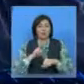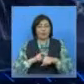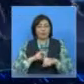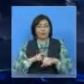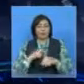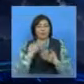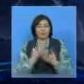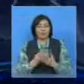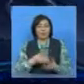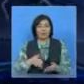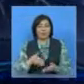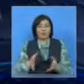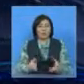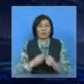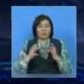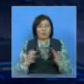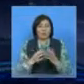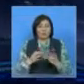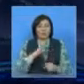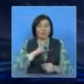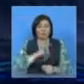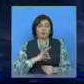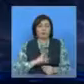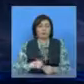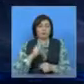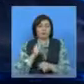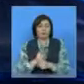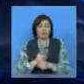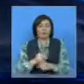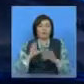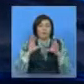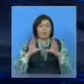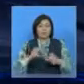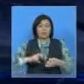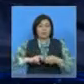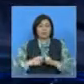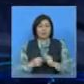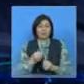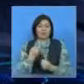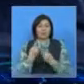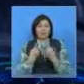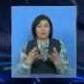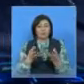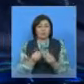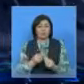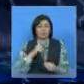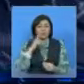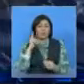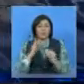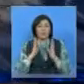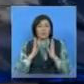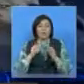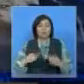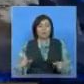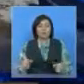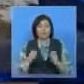балық ресурсын қорғау, жануарлар дүниесін пайдалану талаптары мен аң аулау ережесін бұзғандарды анықтады. Сонымен бірге жасыл желекті қорғау мен